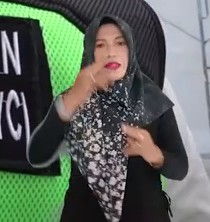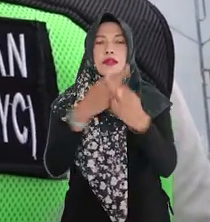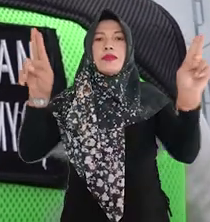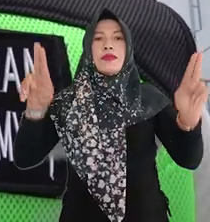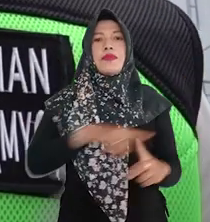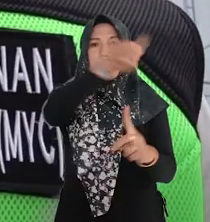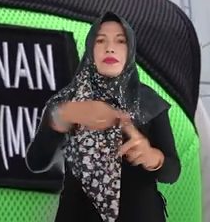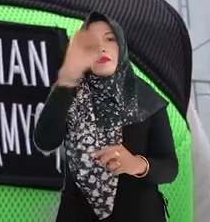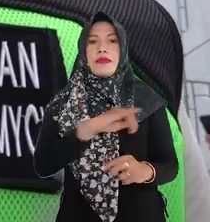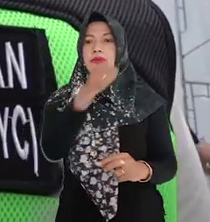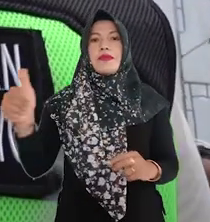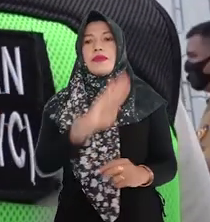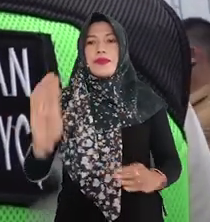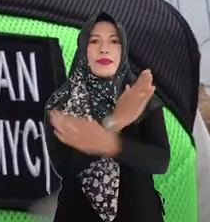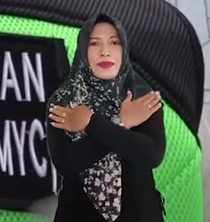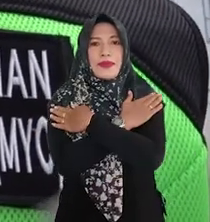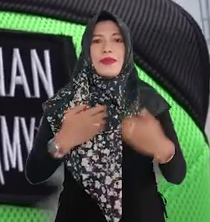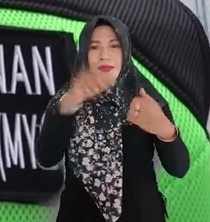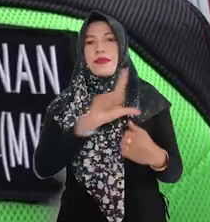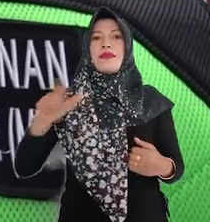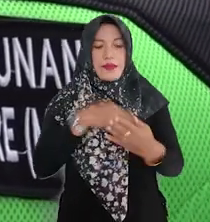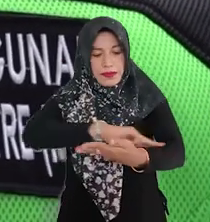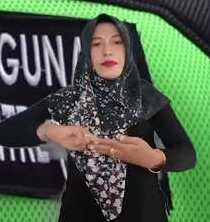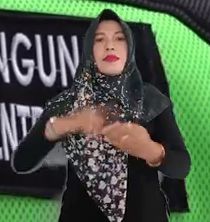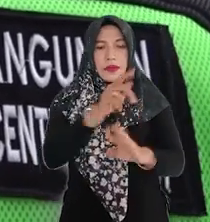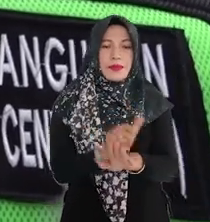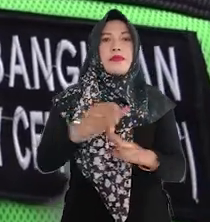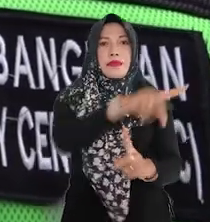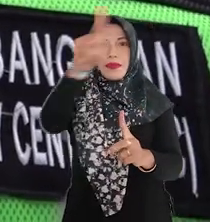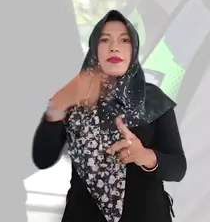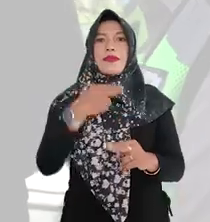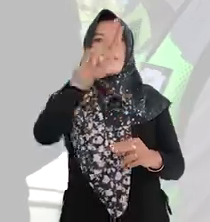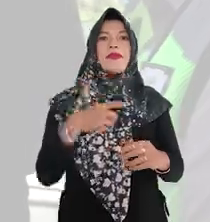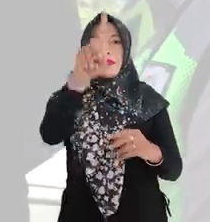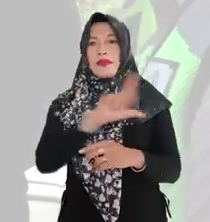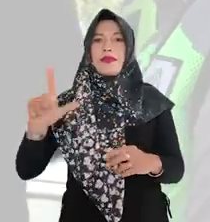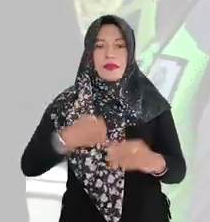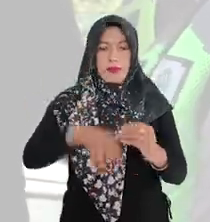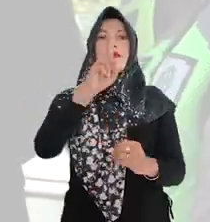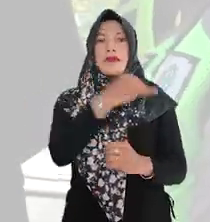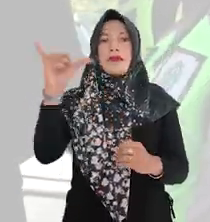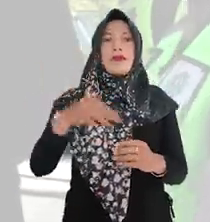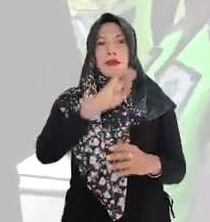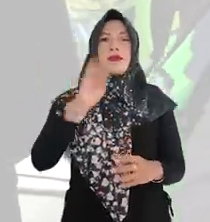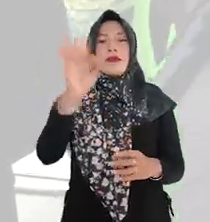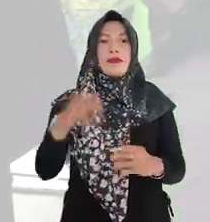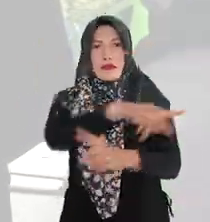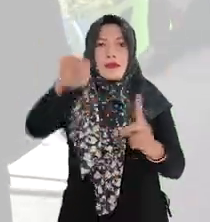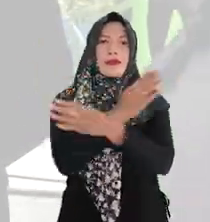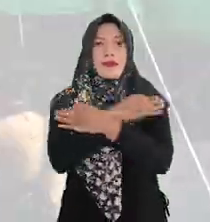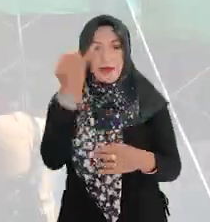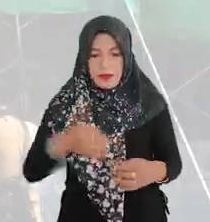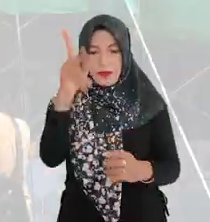di rumah sakit umum daerah Zainul Abidin Banda Aceh adalah urat nadi pelayanan publik untuk Itulah salah satu dari sembilan misi